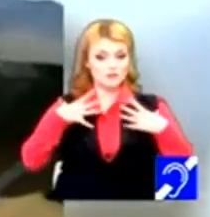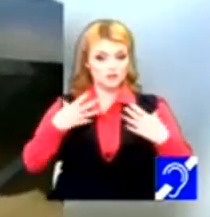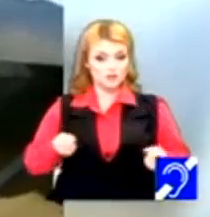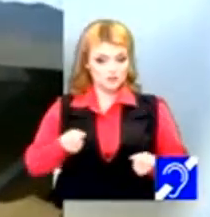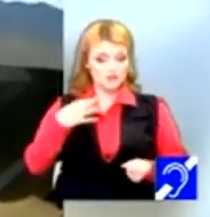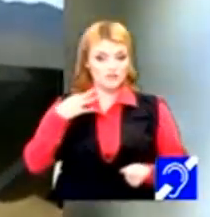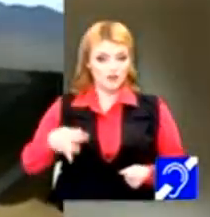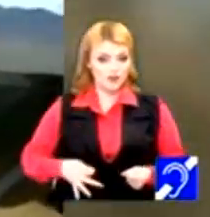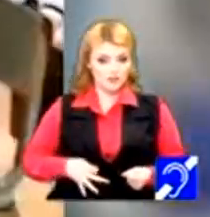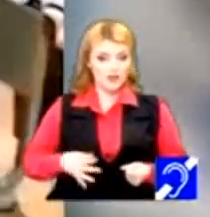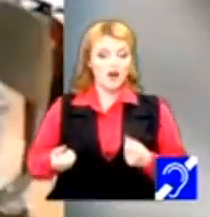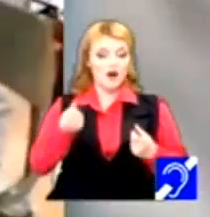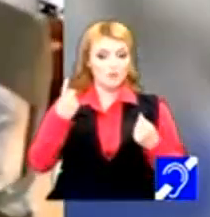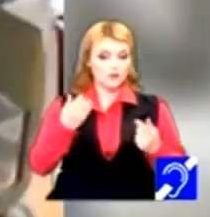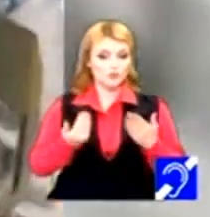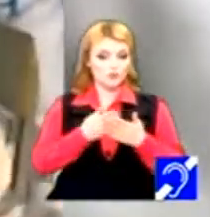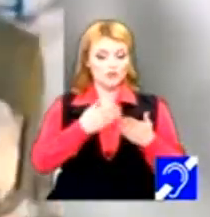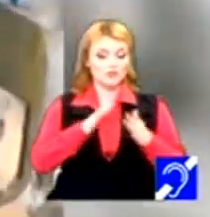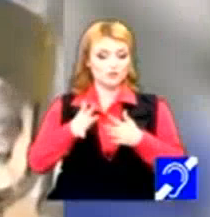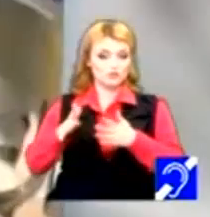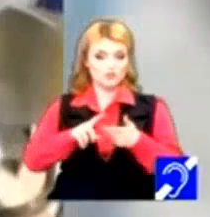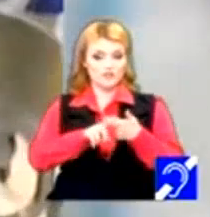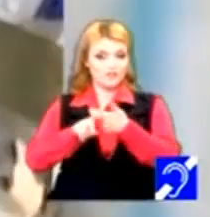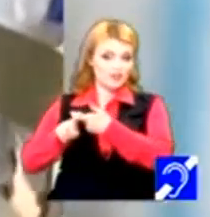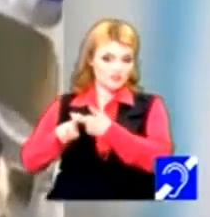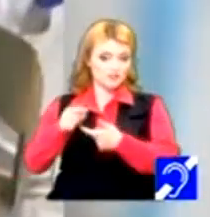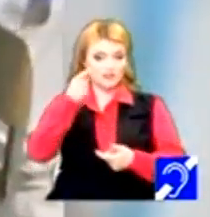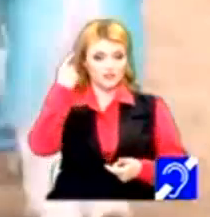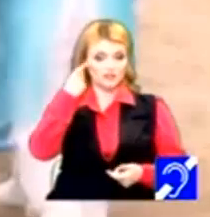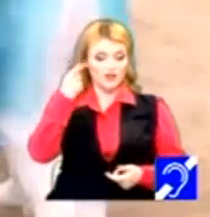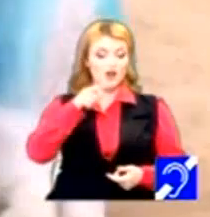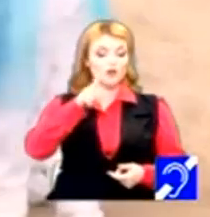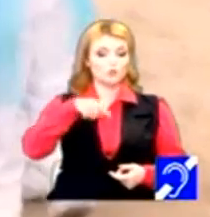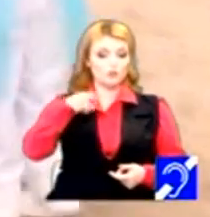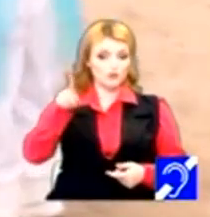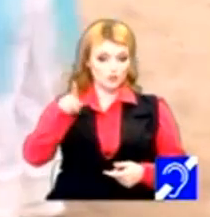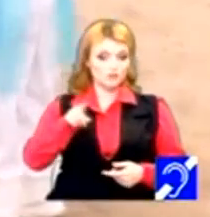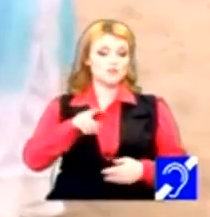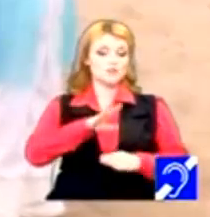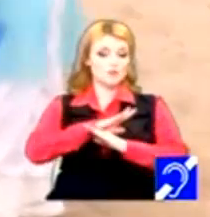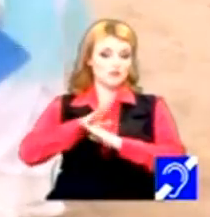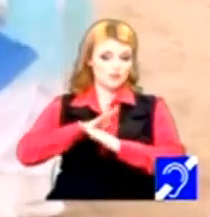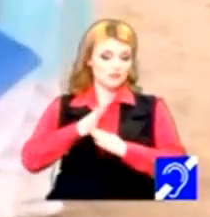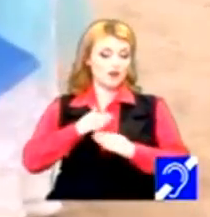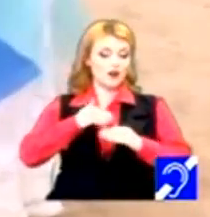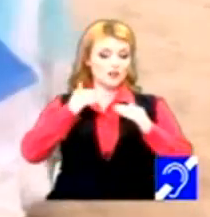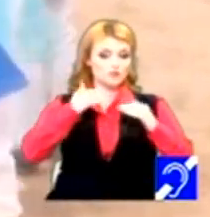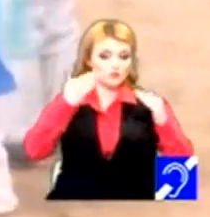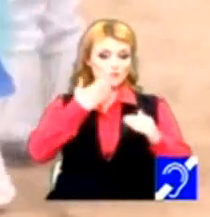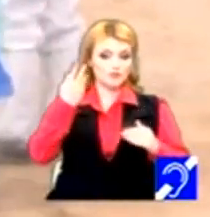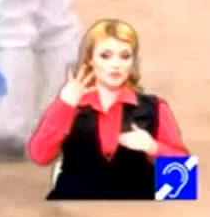noi cazuri de infectare cu coronavirus în China continentală, iar numărul deceselor a crescut în ultimele 24 de